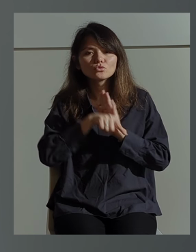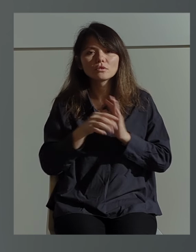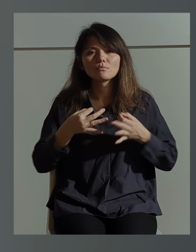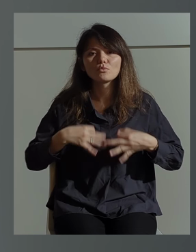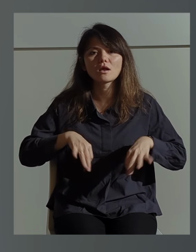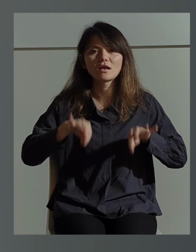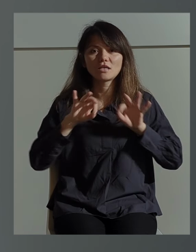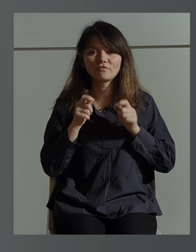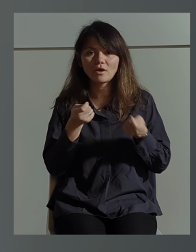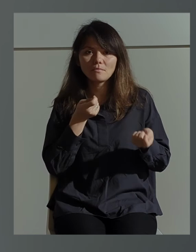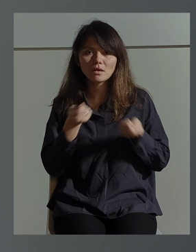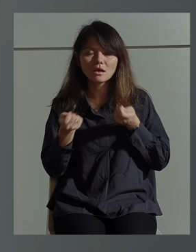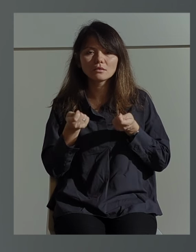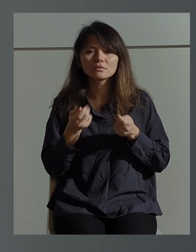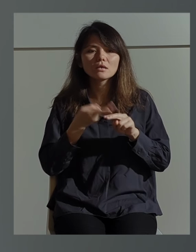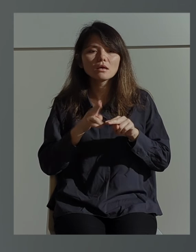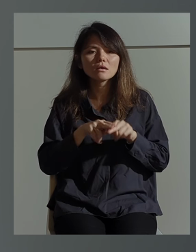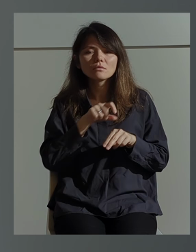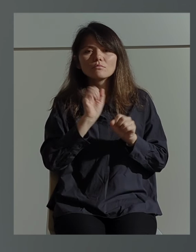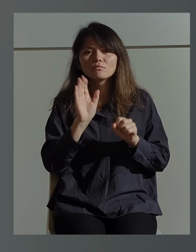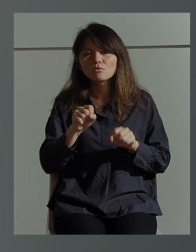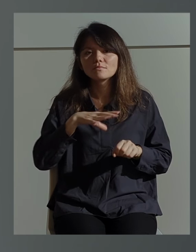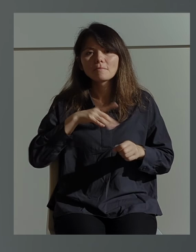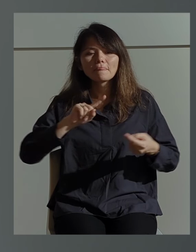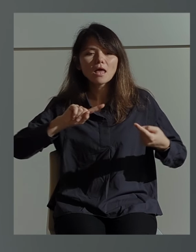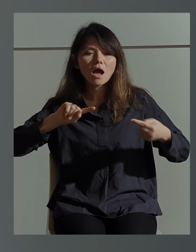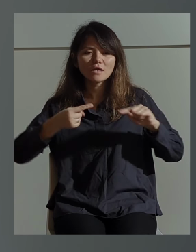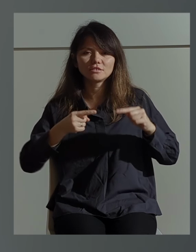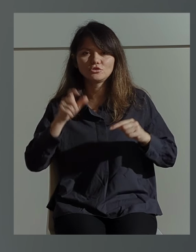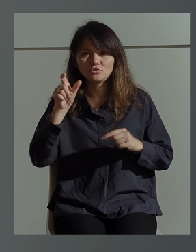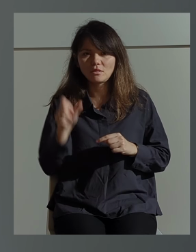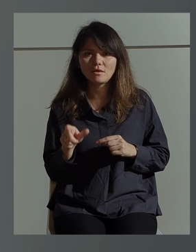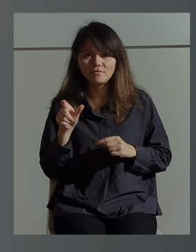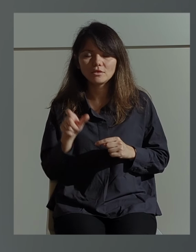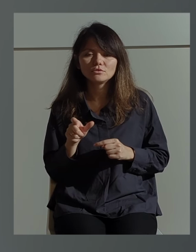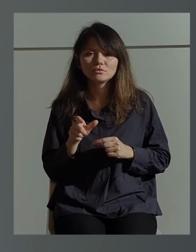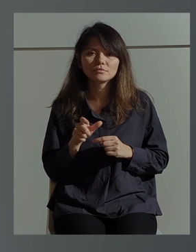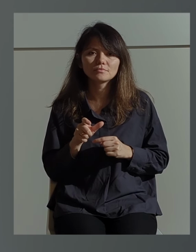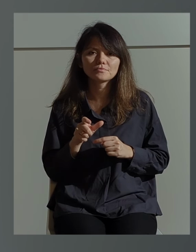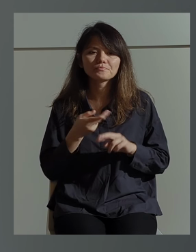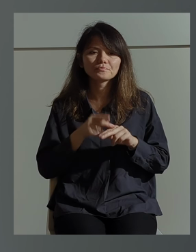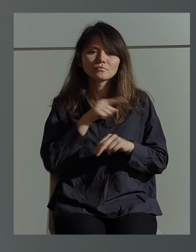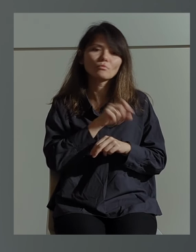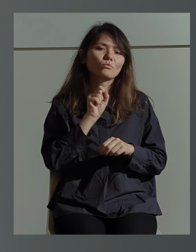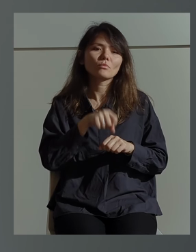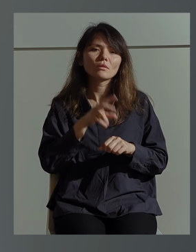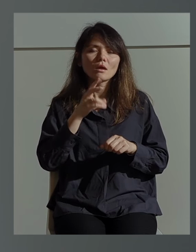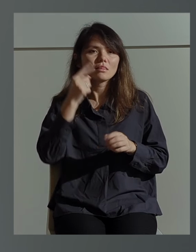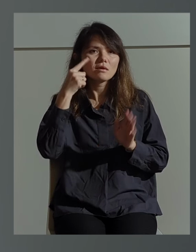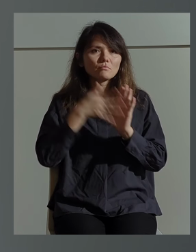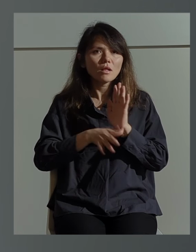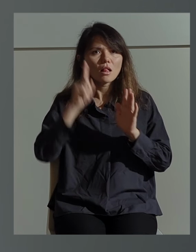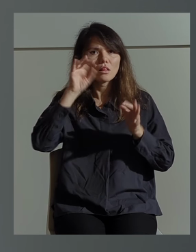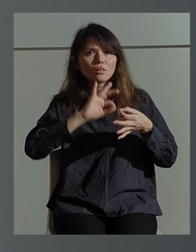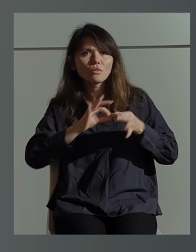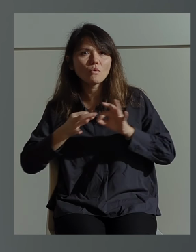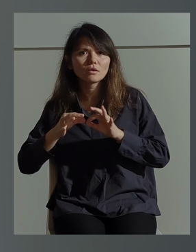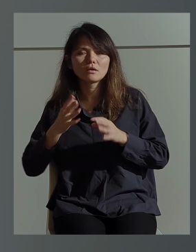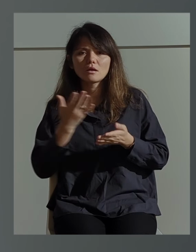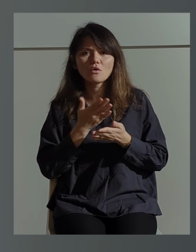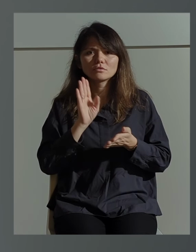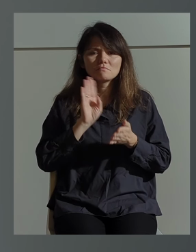который может быть абсолютно антителом который в общем-то может работать по своей непостижимой логике каких-то бесконечного